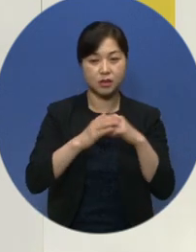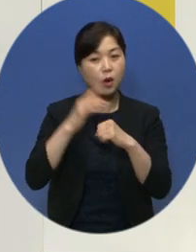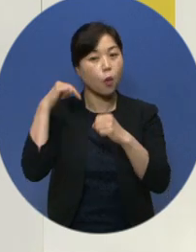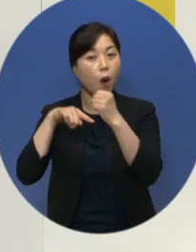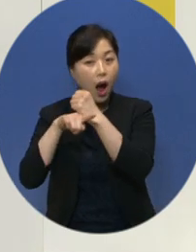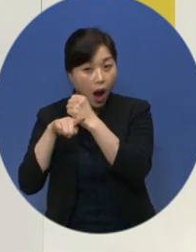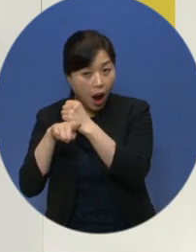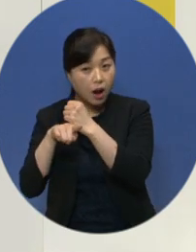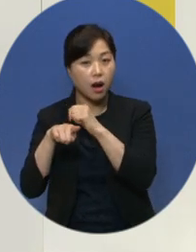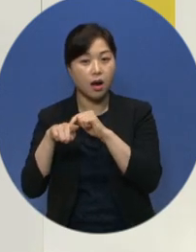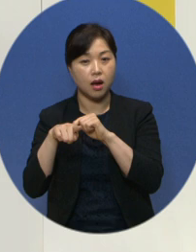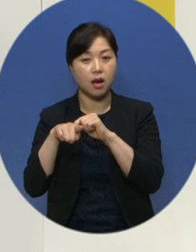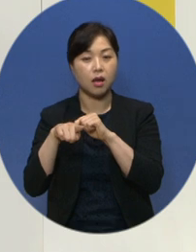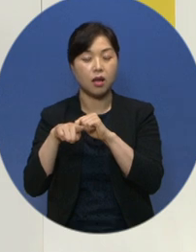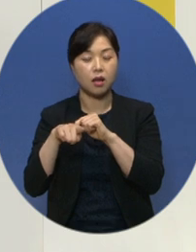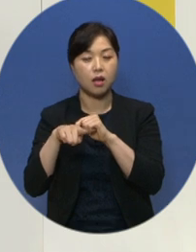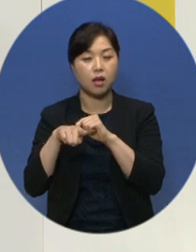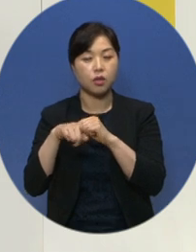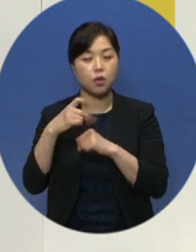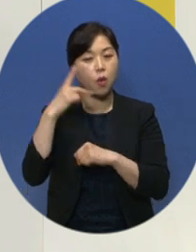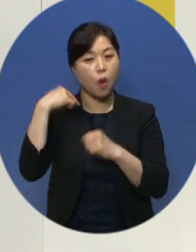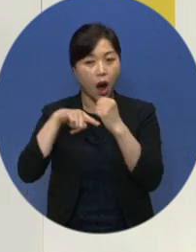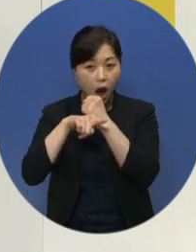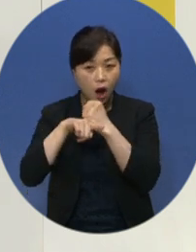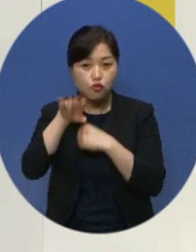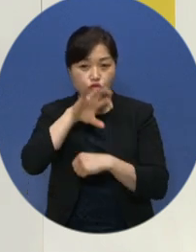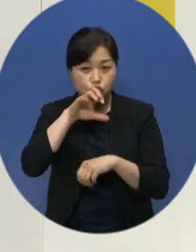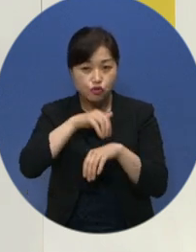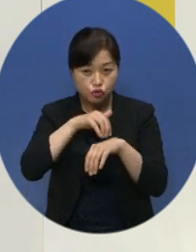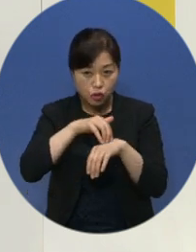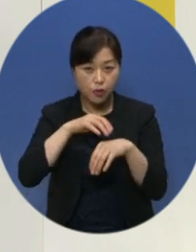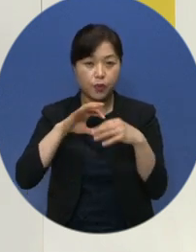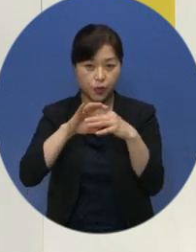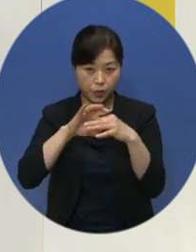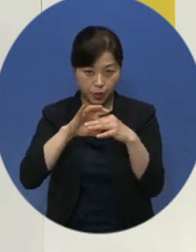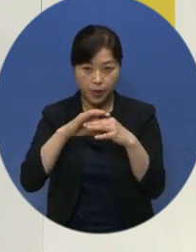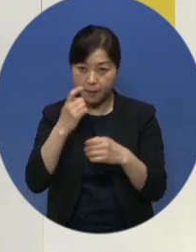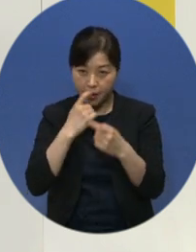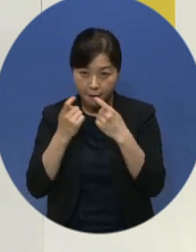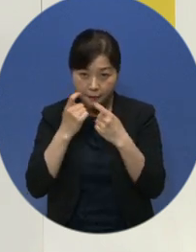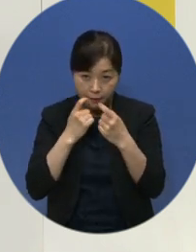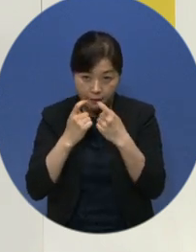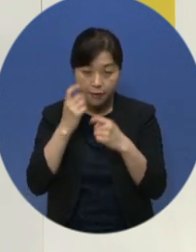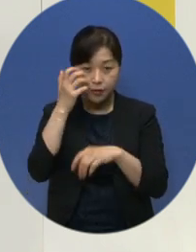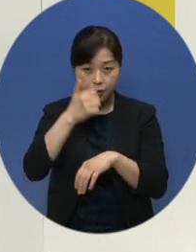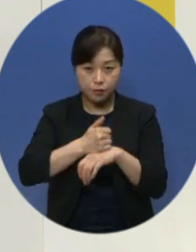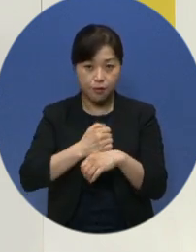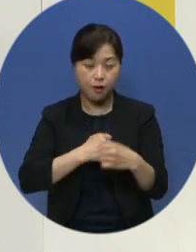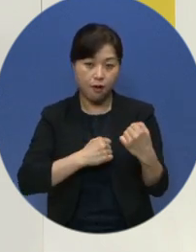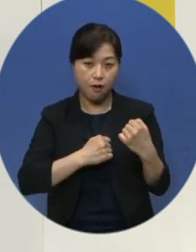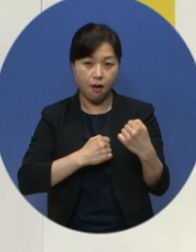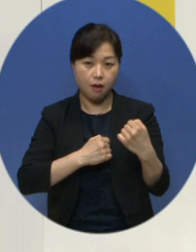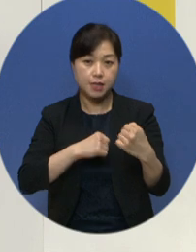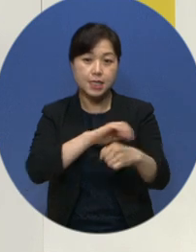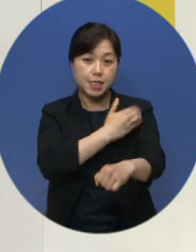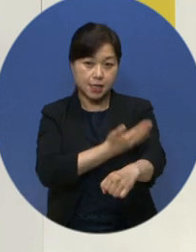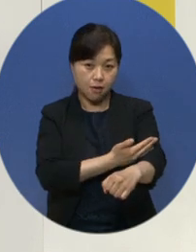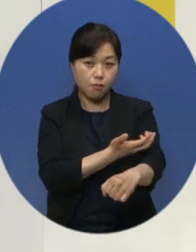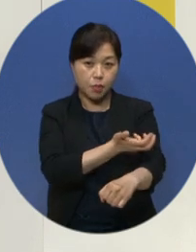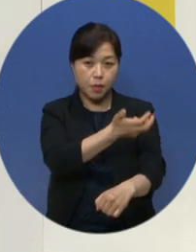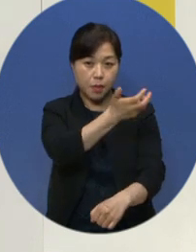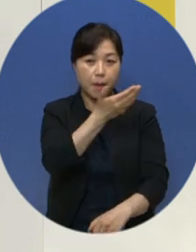고 에그 에 과학적인 훈련을 통해서 경기력이 이 향상이 되는 것이죠